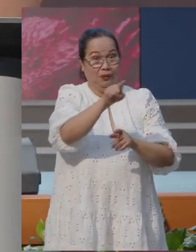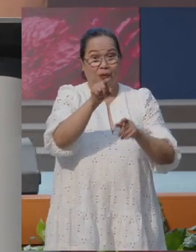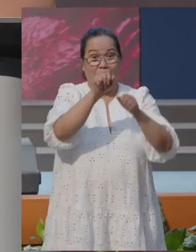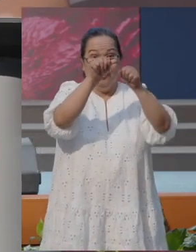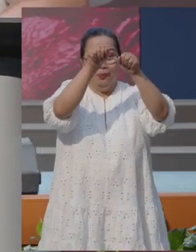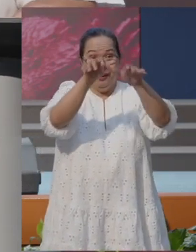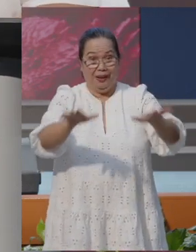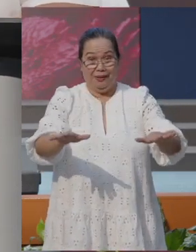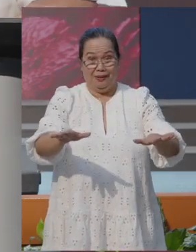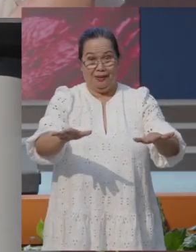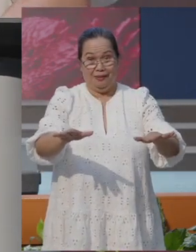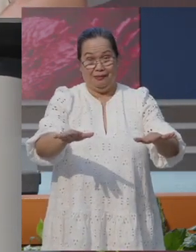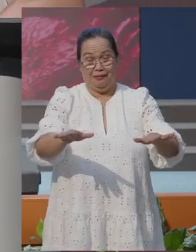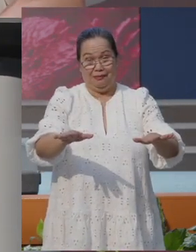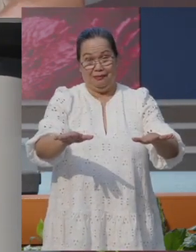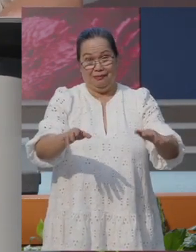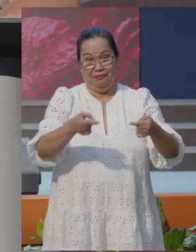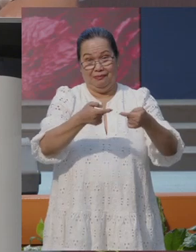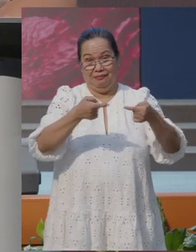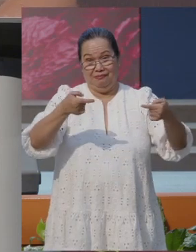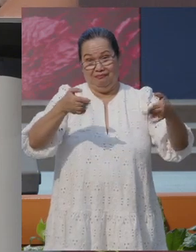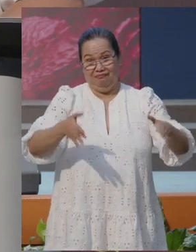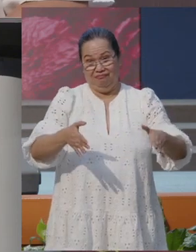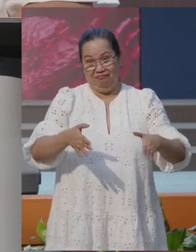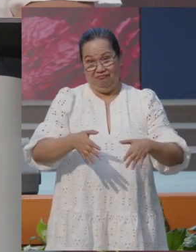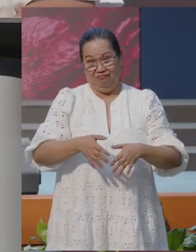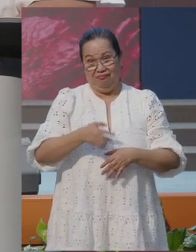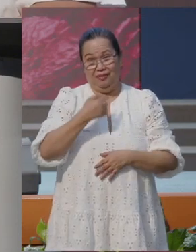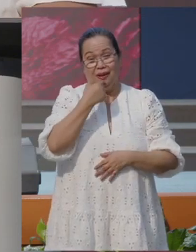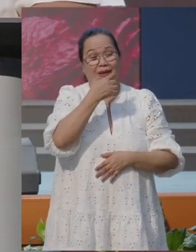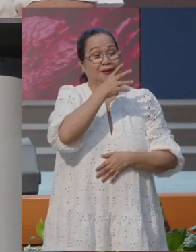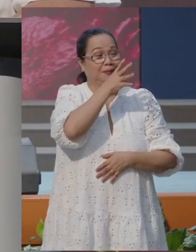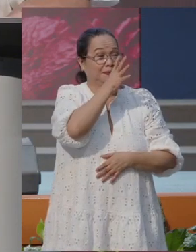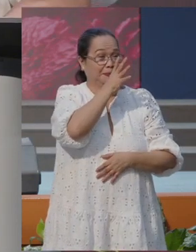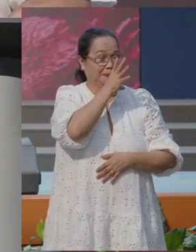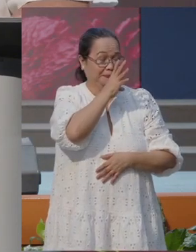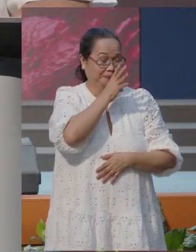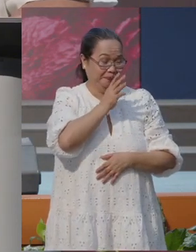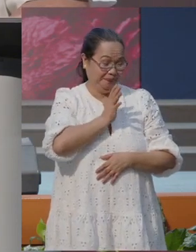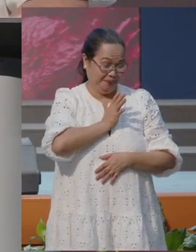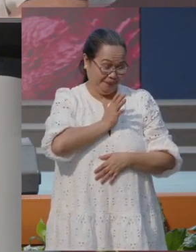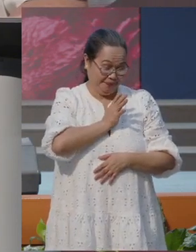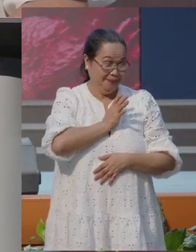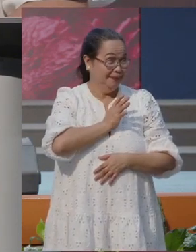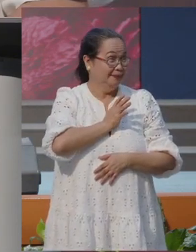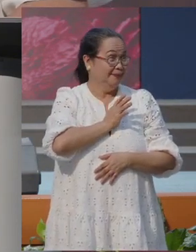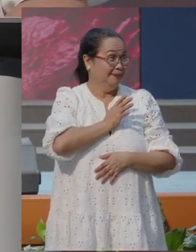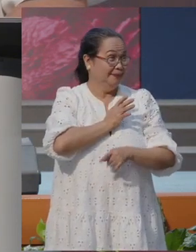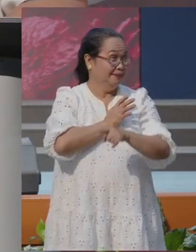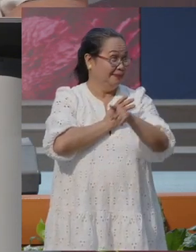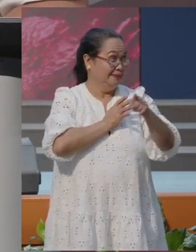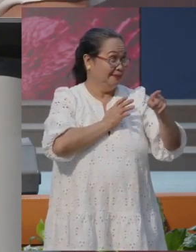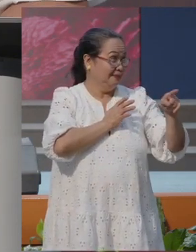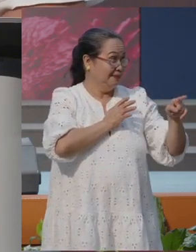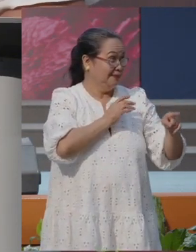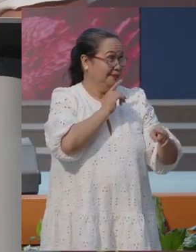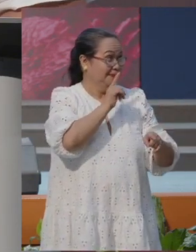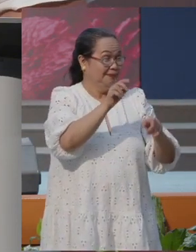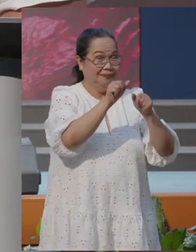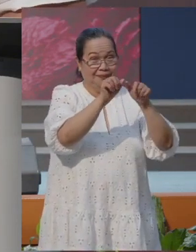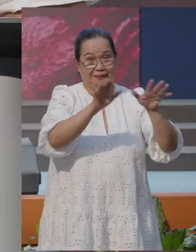bless, eulogeo. Sabihan ng mabuti. For to this you were called, that you may obtain a